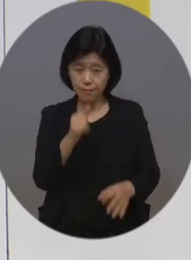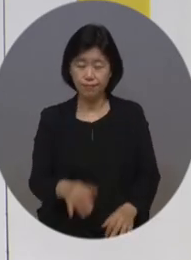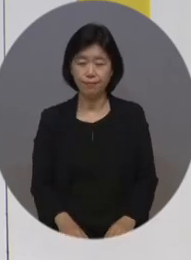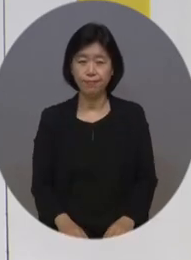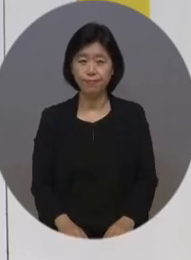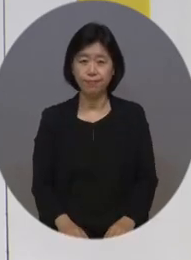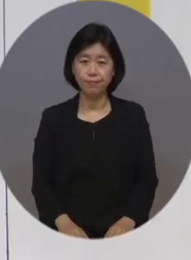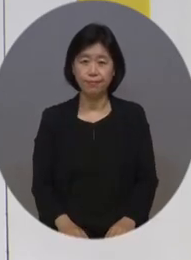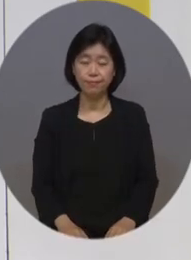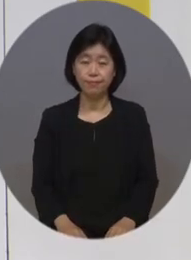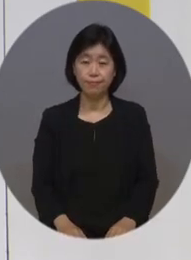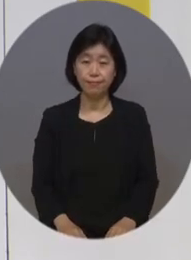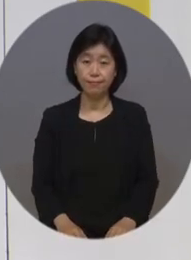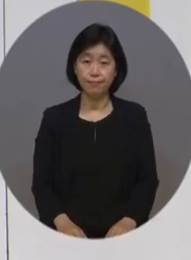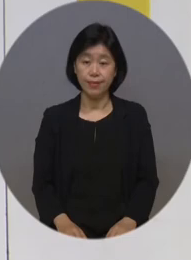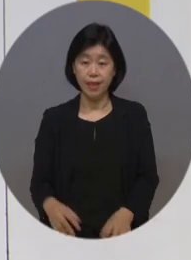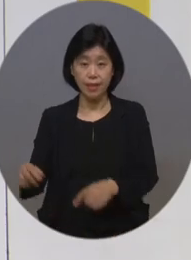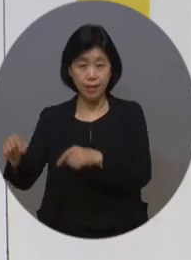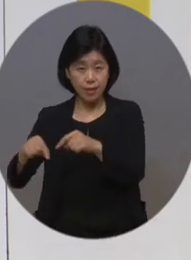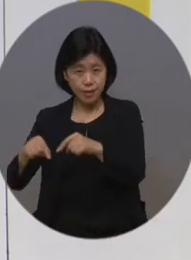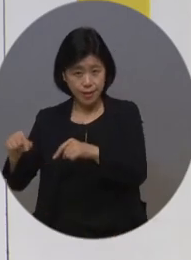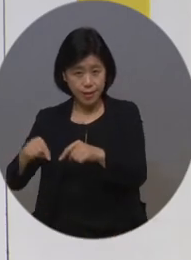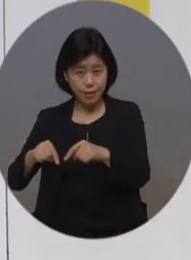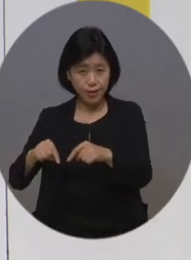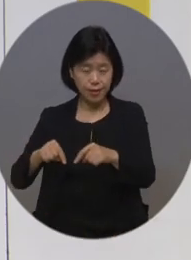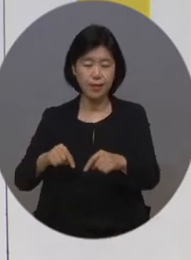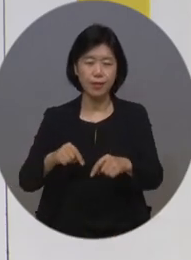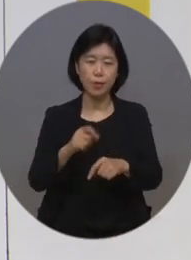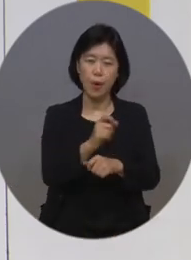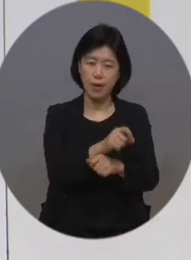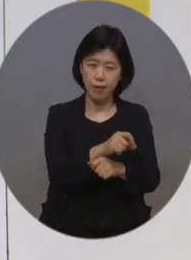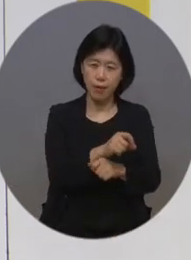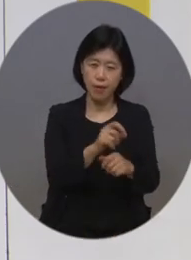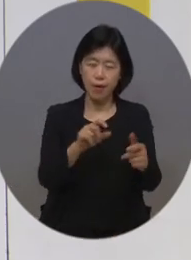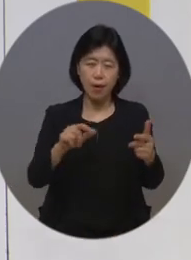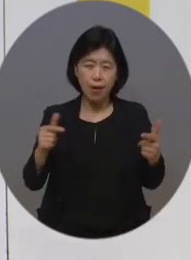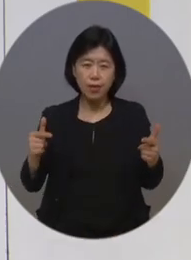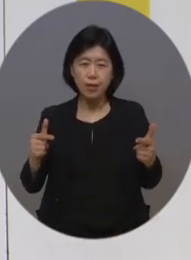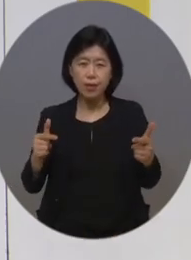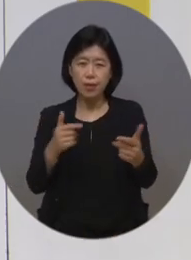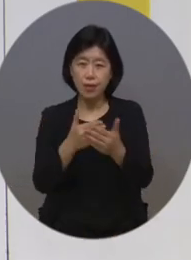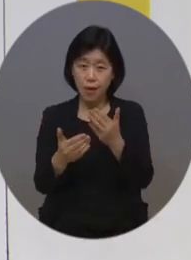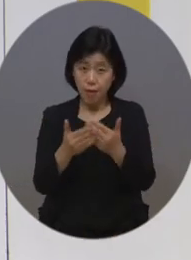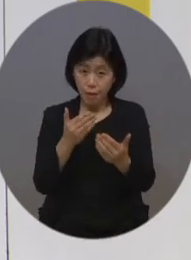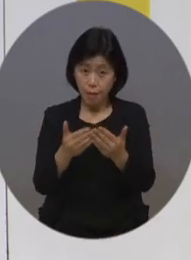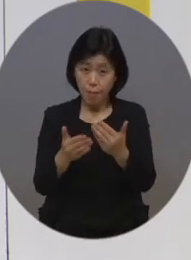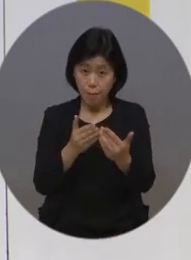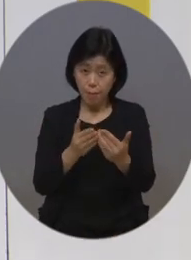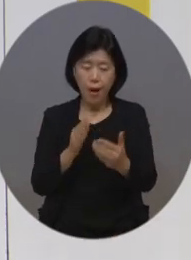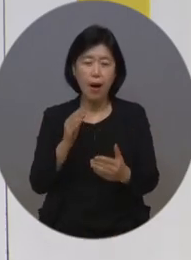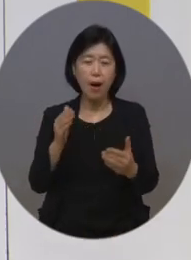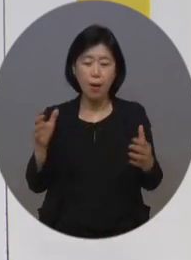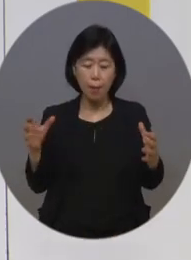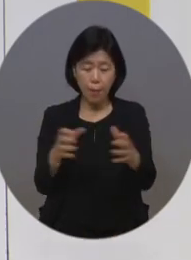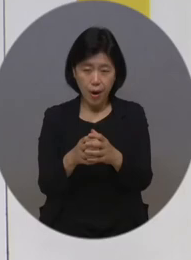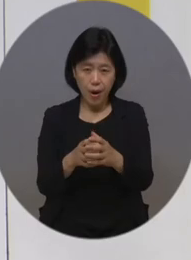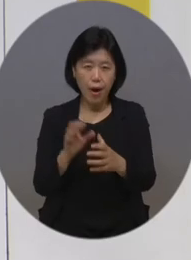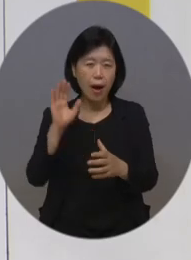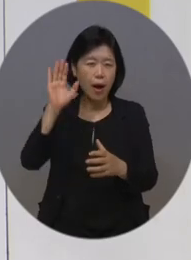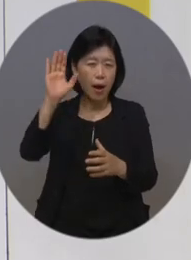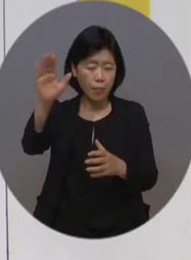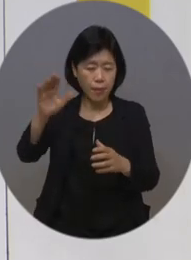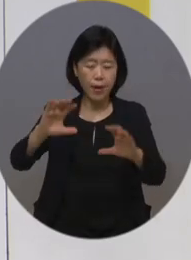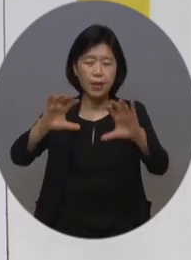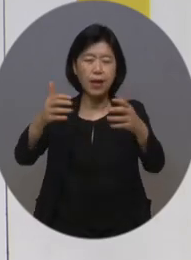4 저는 이러한 정치와 행정에서 혁신 경험을 저는 국가 혁신을 위해서 쓰고 싶습니다 4 그래서 이제